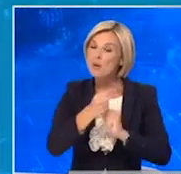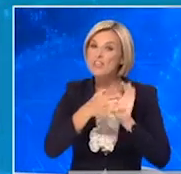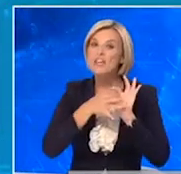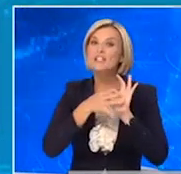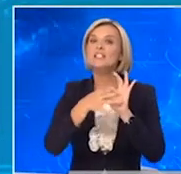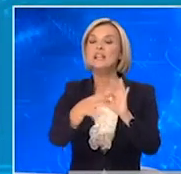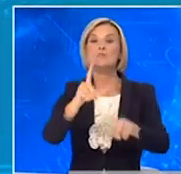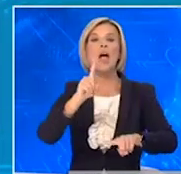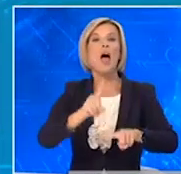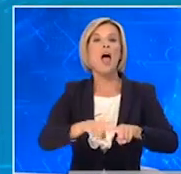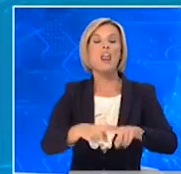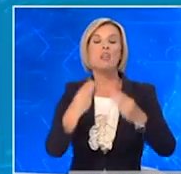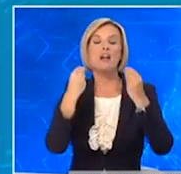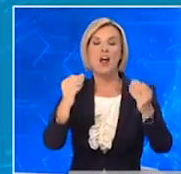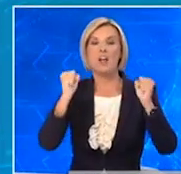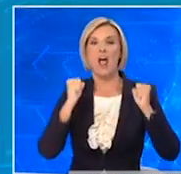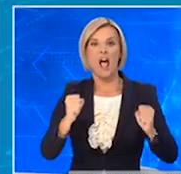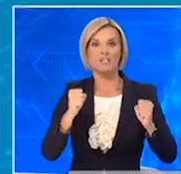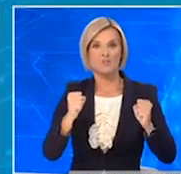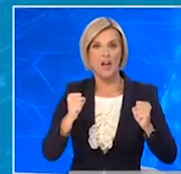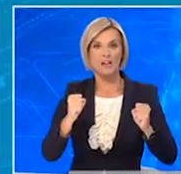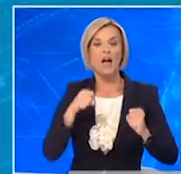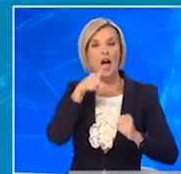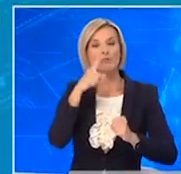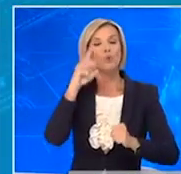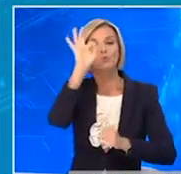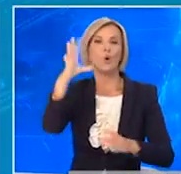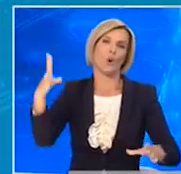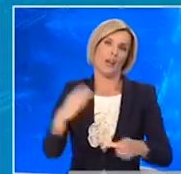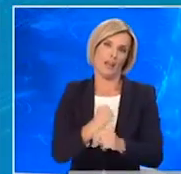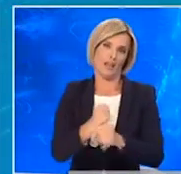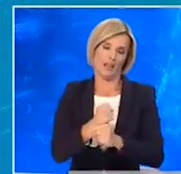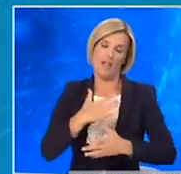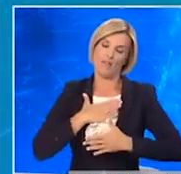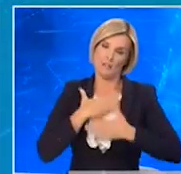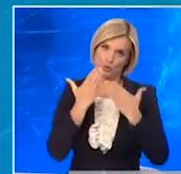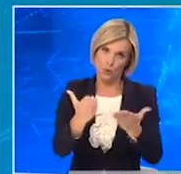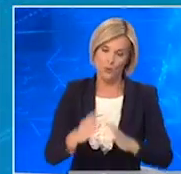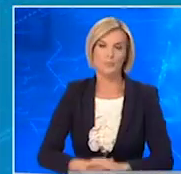υγειονομικά ασφαλής, για να εξακολουθήσουμε να βγαίνουμε νικητές. Σας ευχαριστώ.